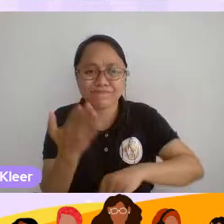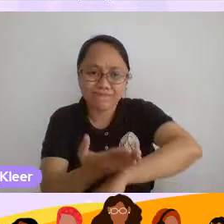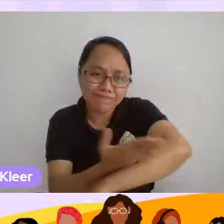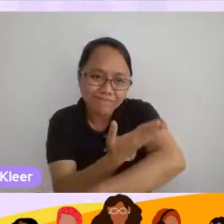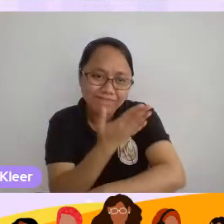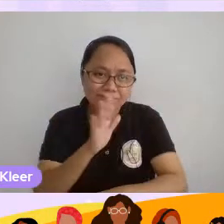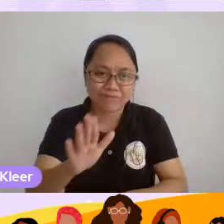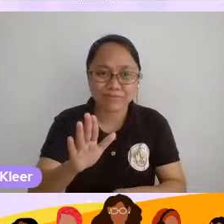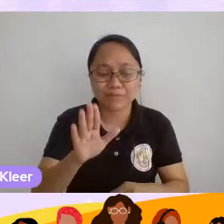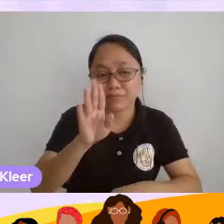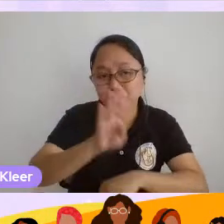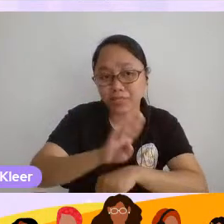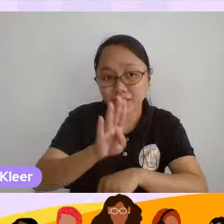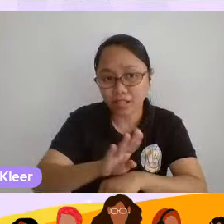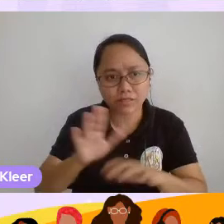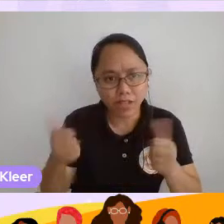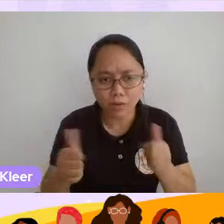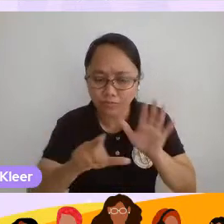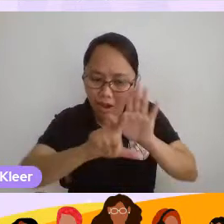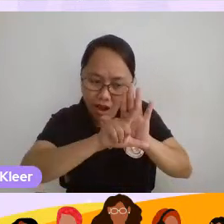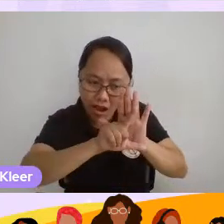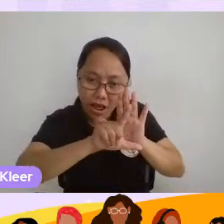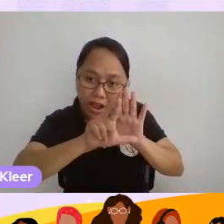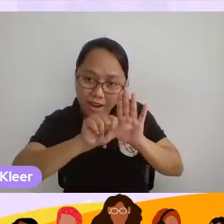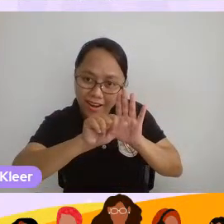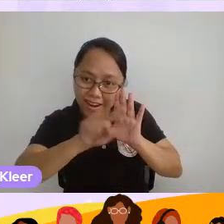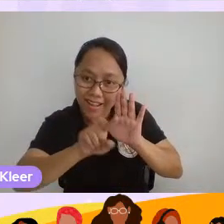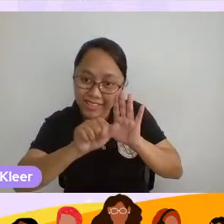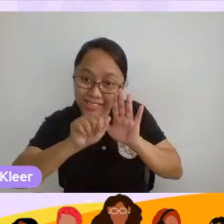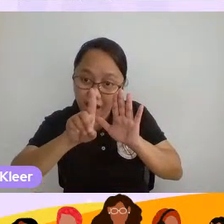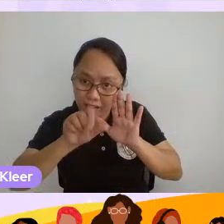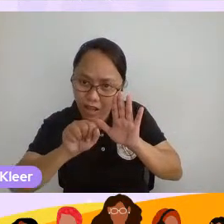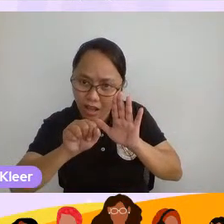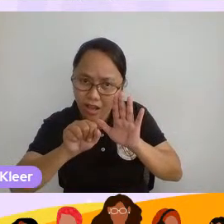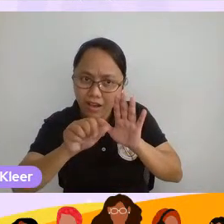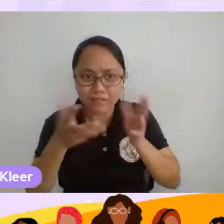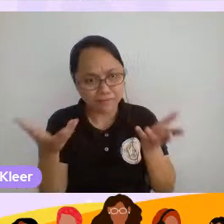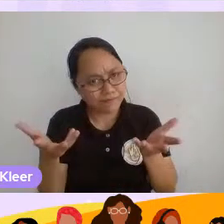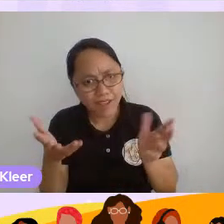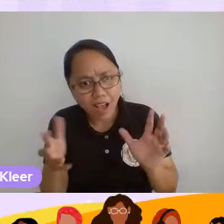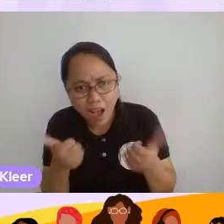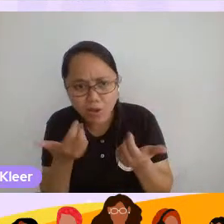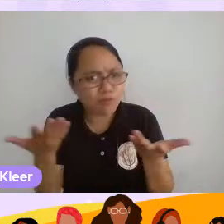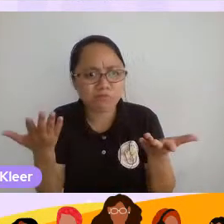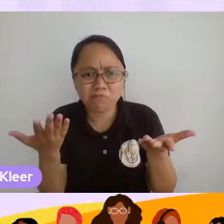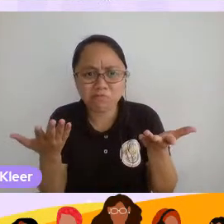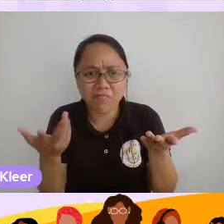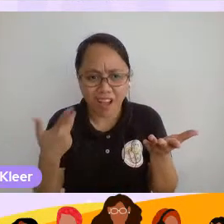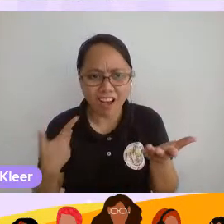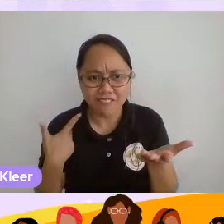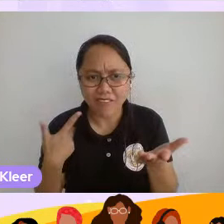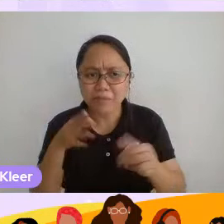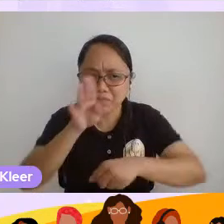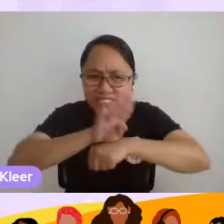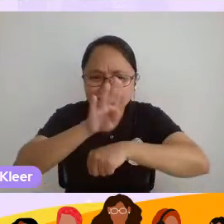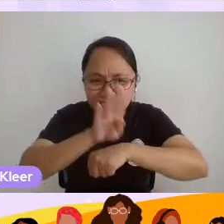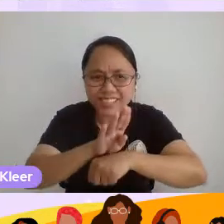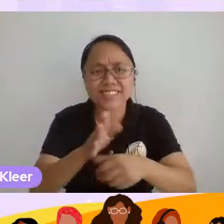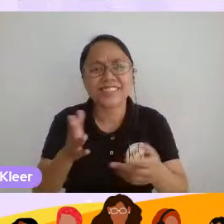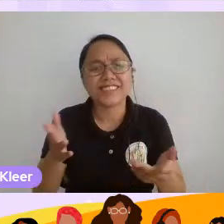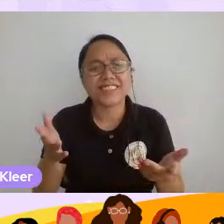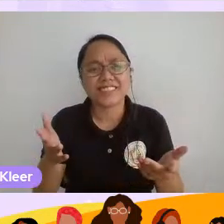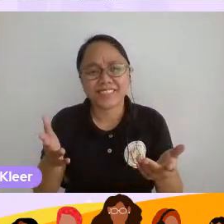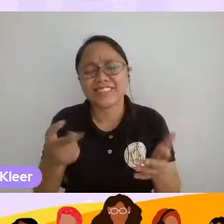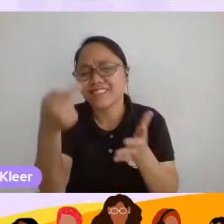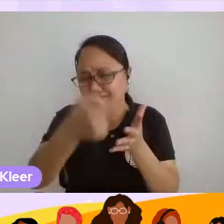sa Lazada. Paano ako magbebe? Example lang po yun, not to promote really the platform, but just for you to